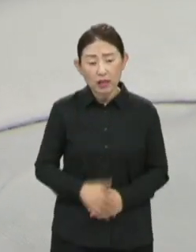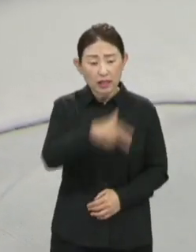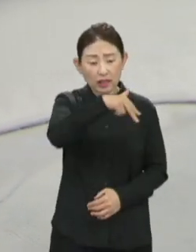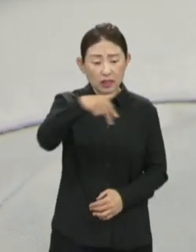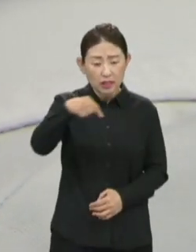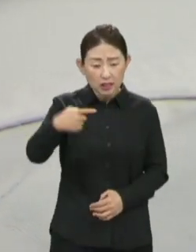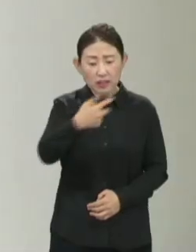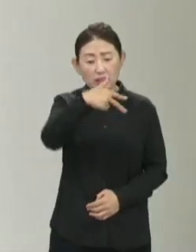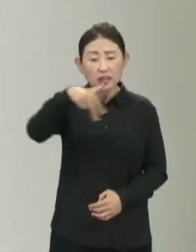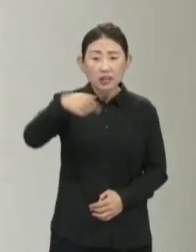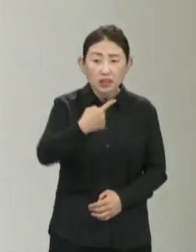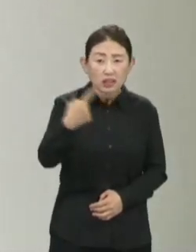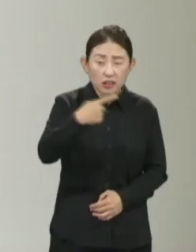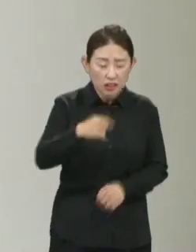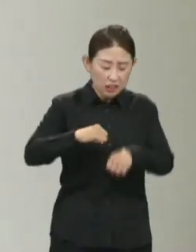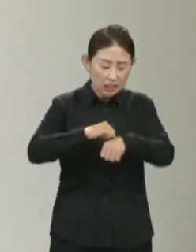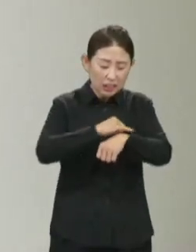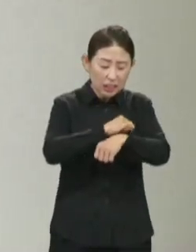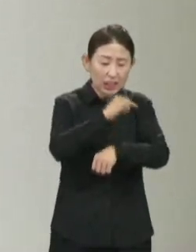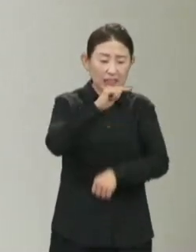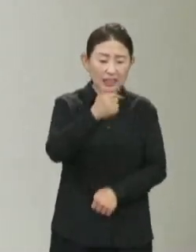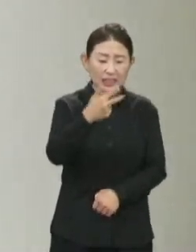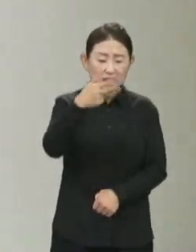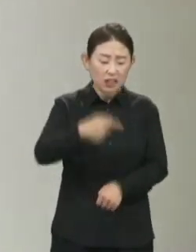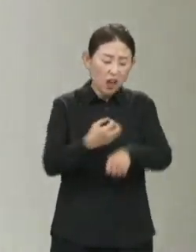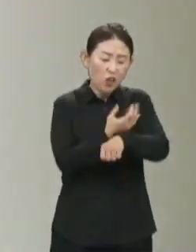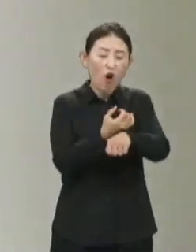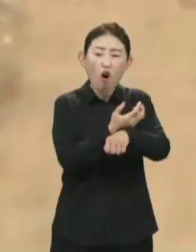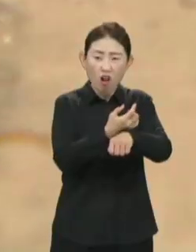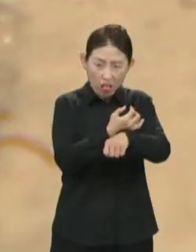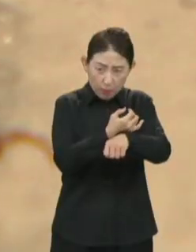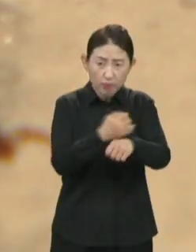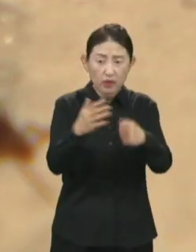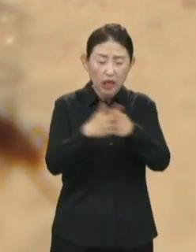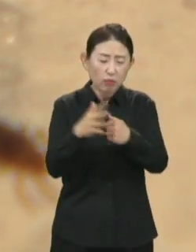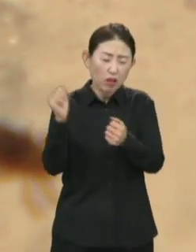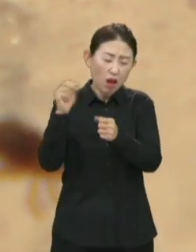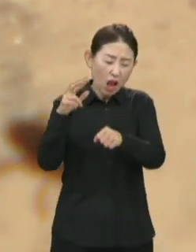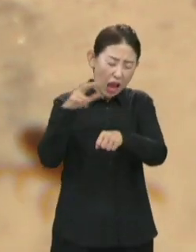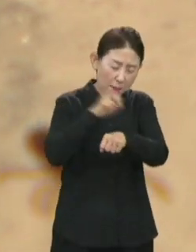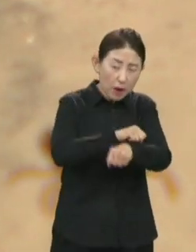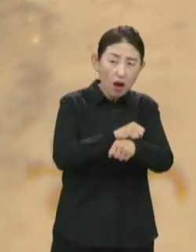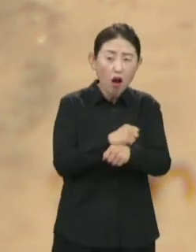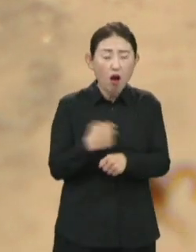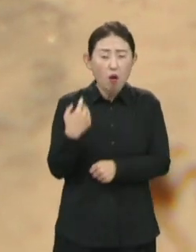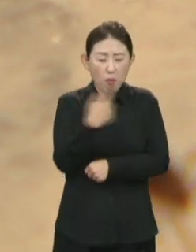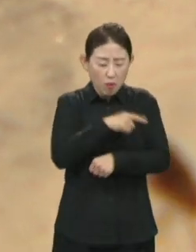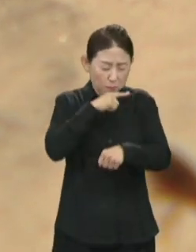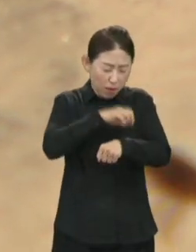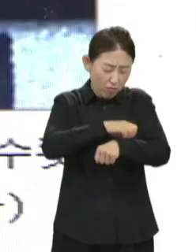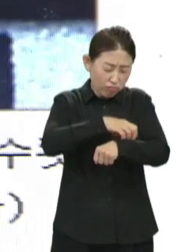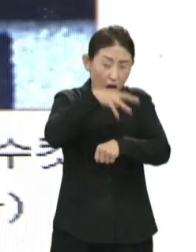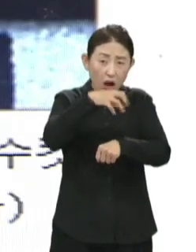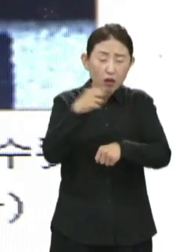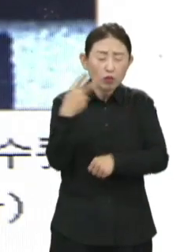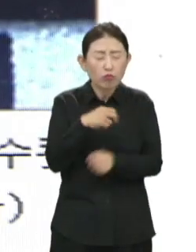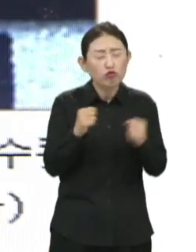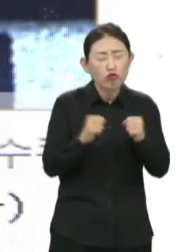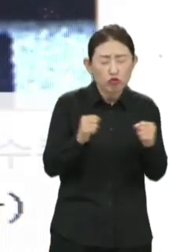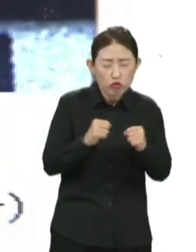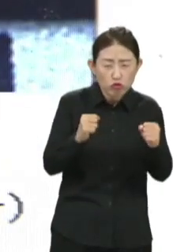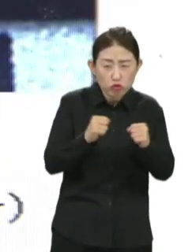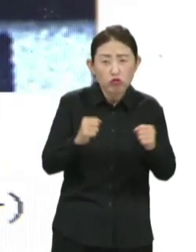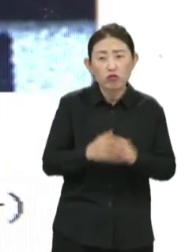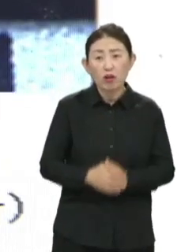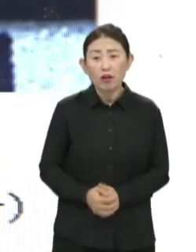쯔쯔가무시증은 털 진드기 유충에 물려 발생하는데 피부 발진이나 오한, 두통 등의 증세가 나타납니다. 작은